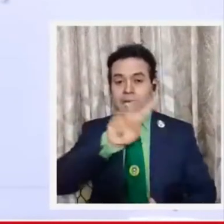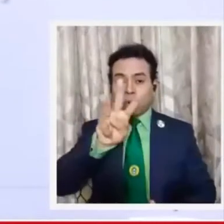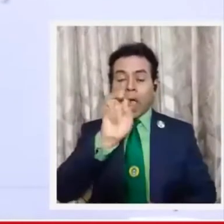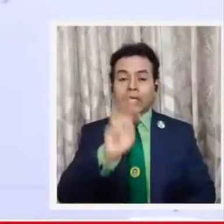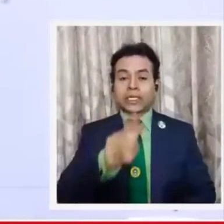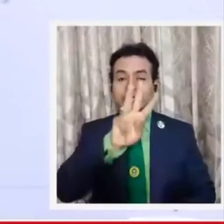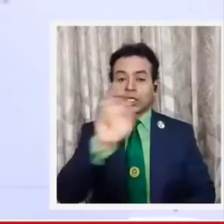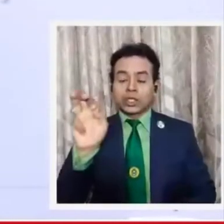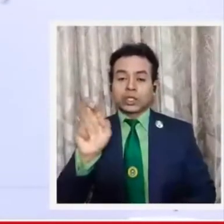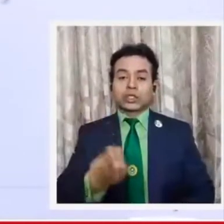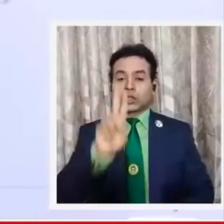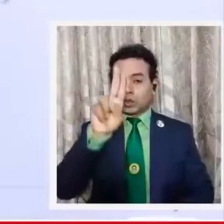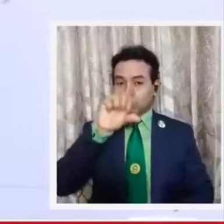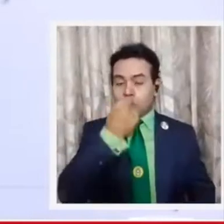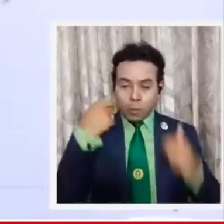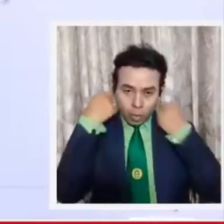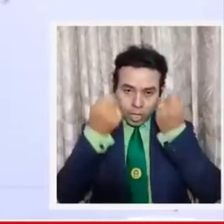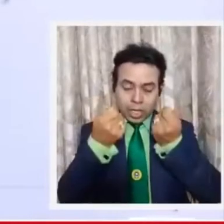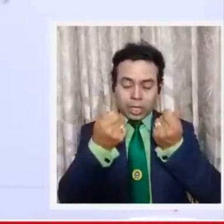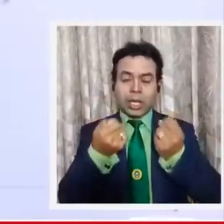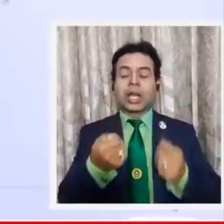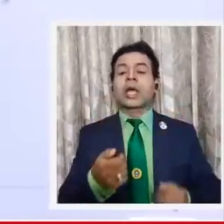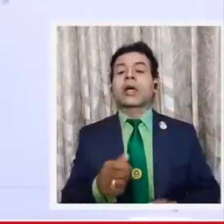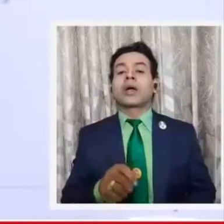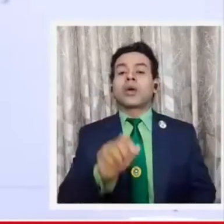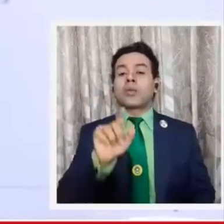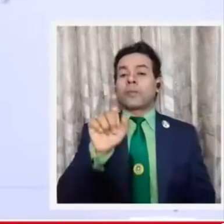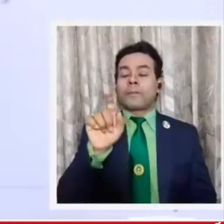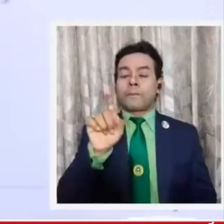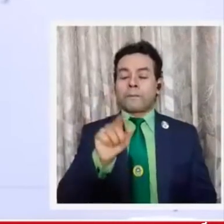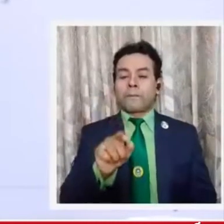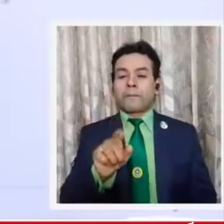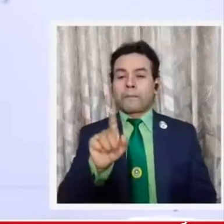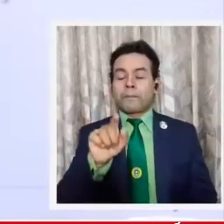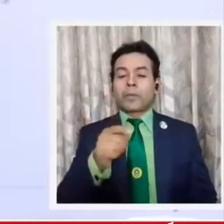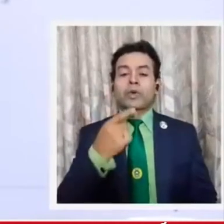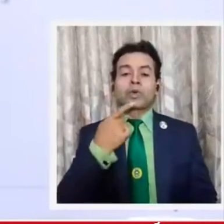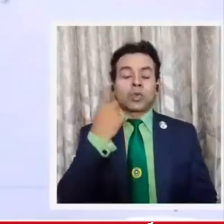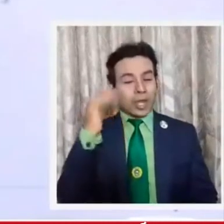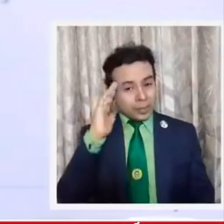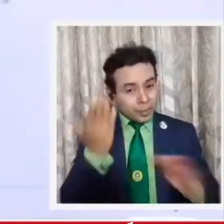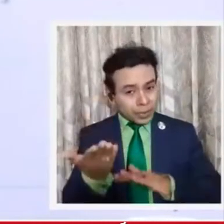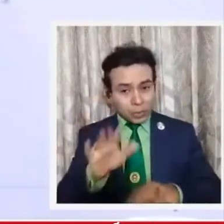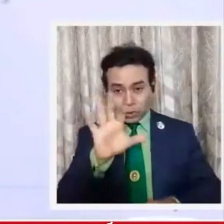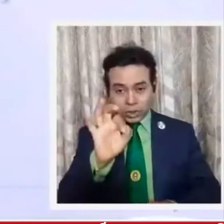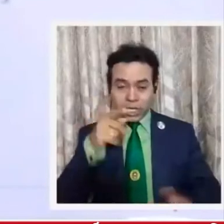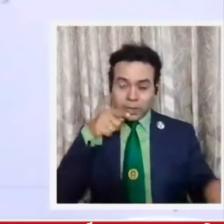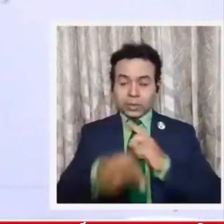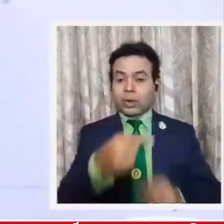তথ্য মতে গত 24 ঘন্টায় করোনা শনাক্তে 13,362 নমুনা পরীক্ষা করা হয়েছে। এ পর্যন্ত